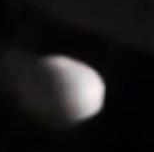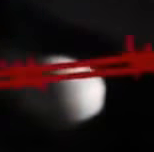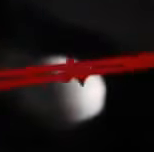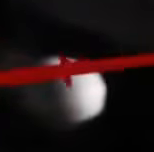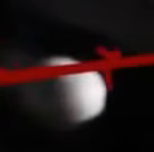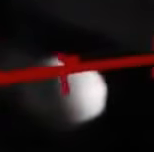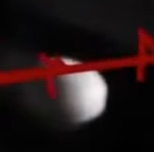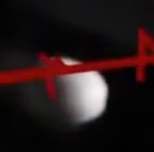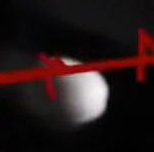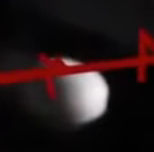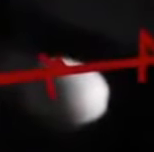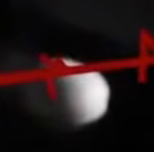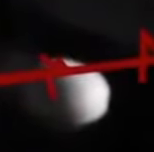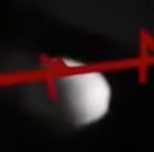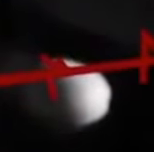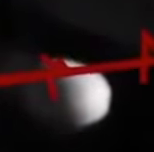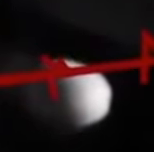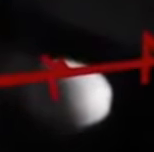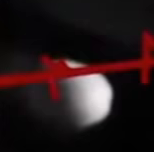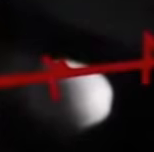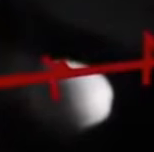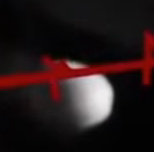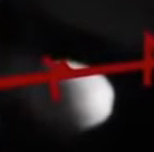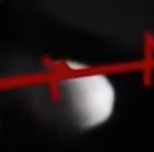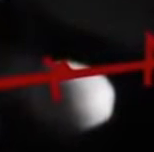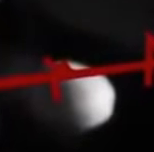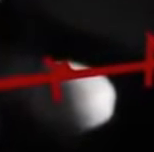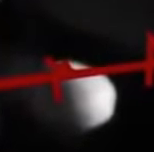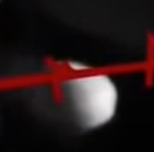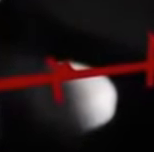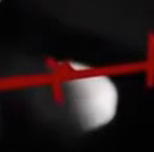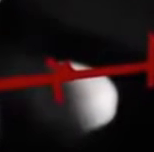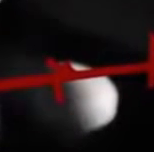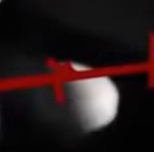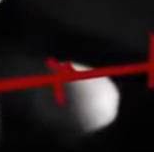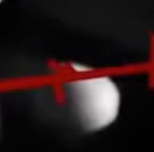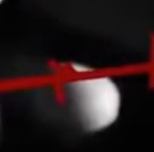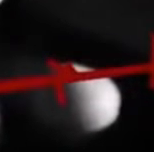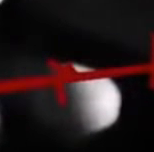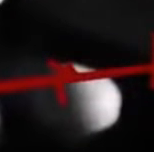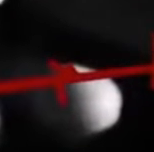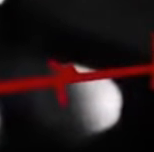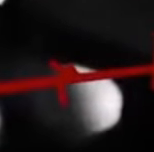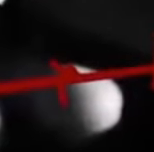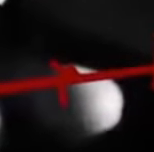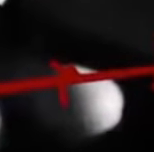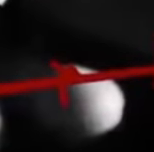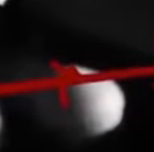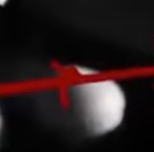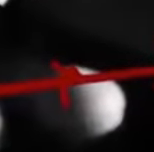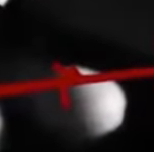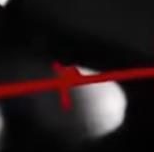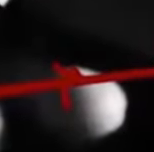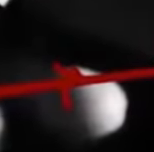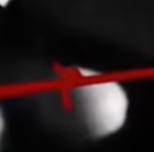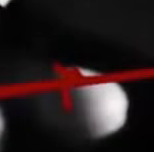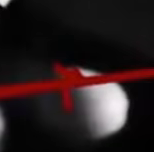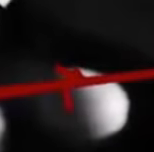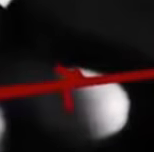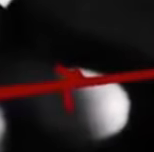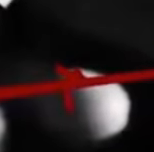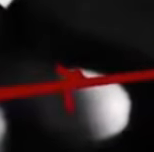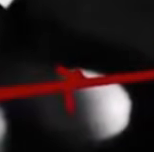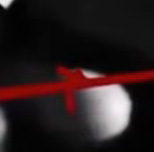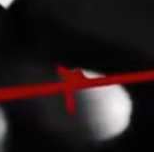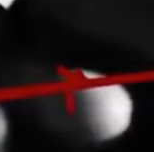Kaya yung documentation ng mga killings, eh, ginawa lamang yan ng mga NGOs